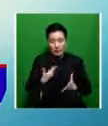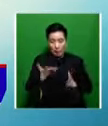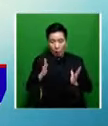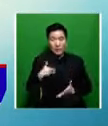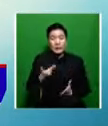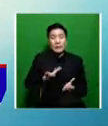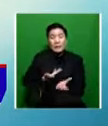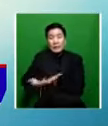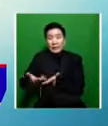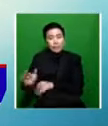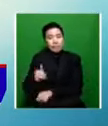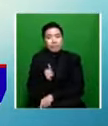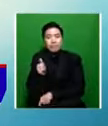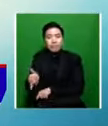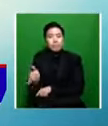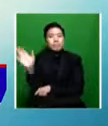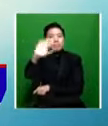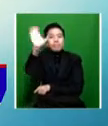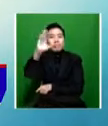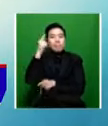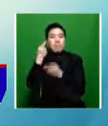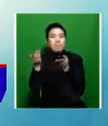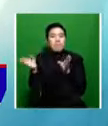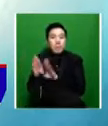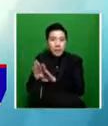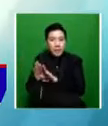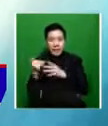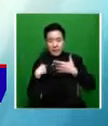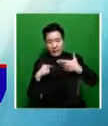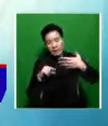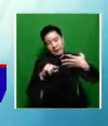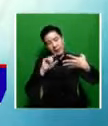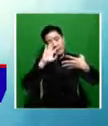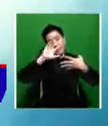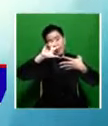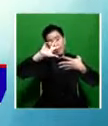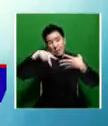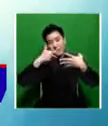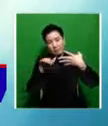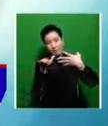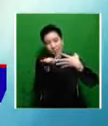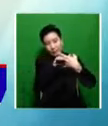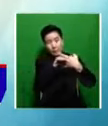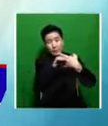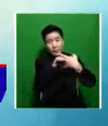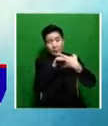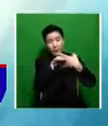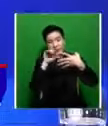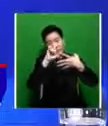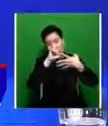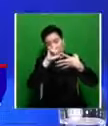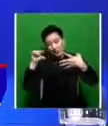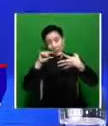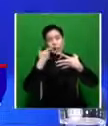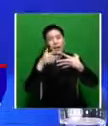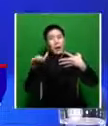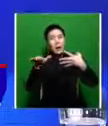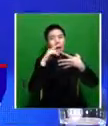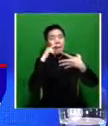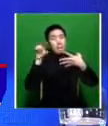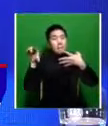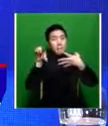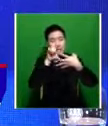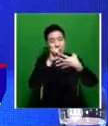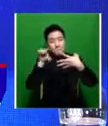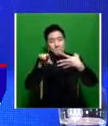ช่วงนี้เป็นช่วงปิดควอเตอร์ที่1 นะครับแล้วก็เป็นการที่ ว่าบริษัทในตลาดหลักทรัพย์ทั้งหลายจะต้องมี